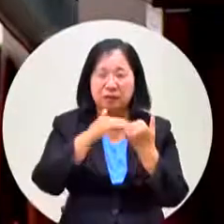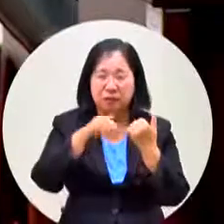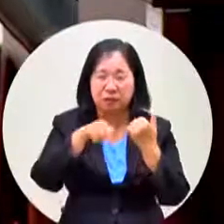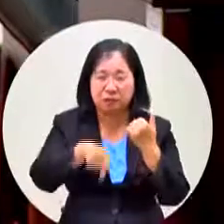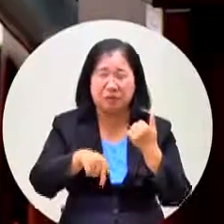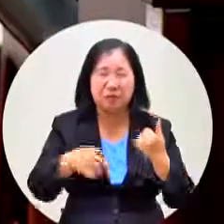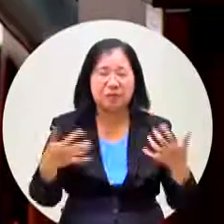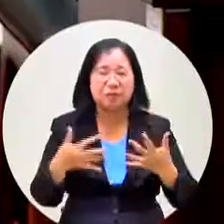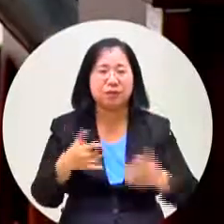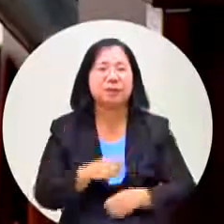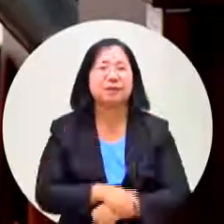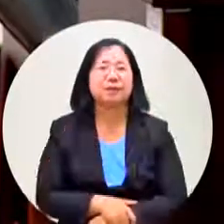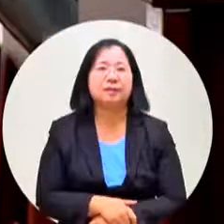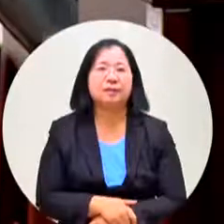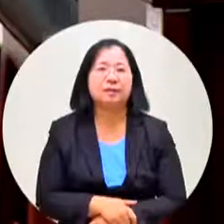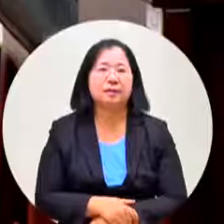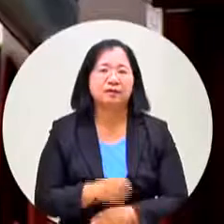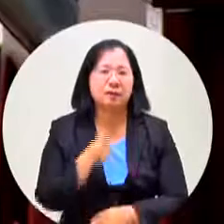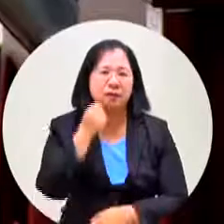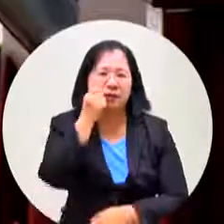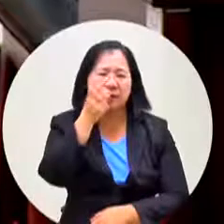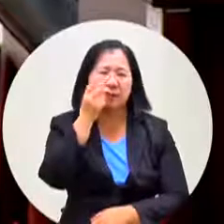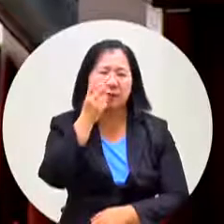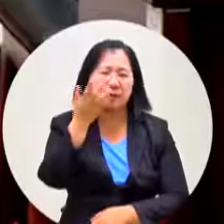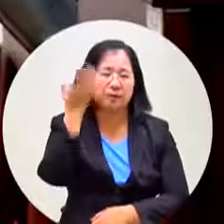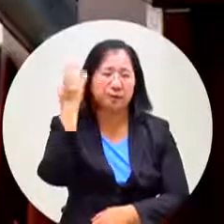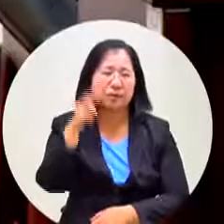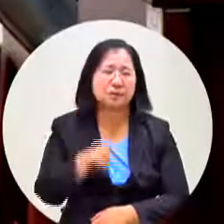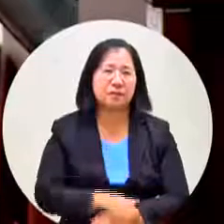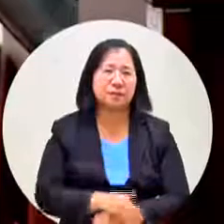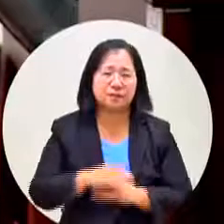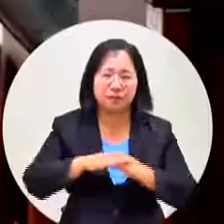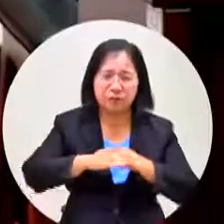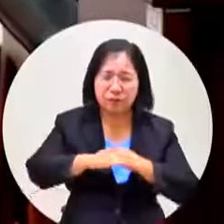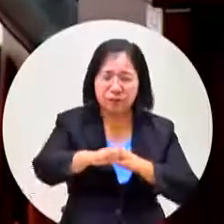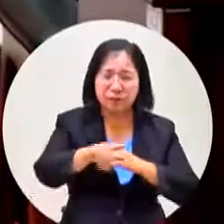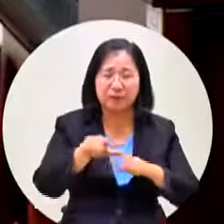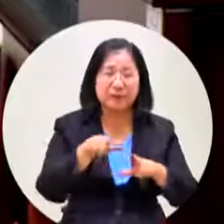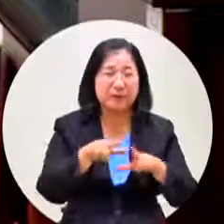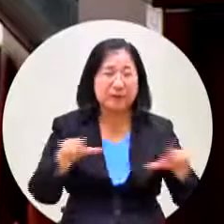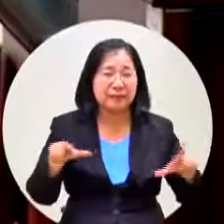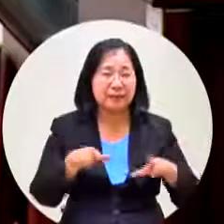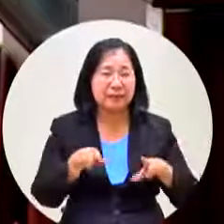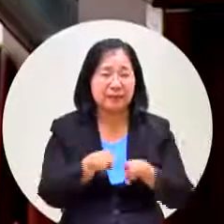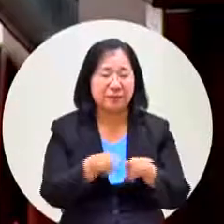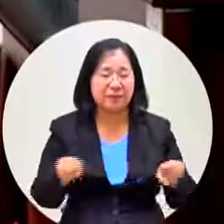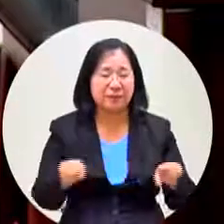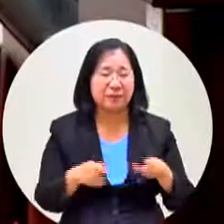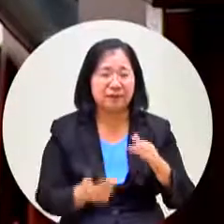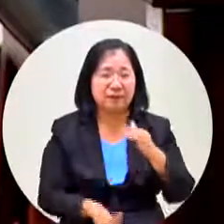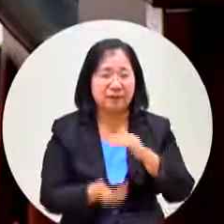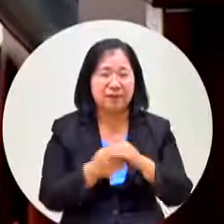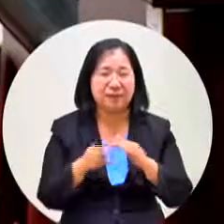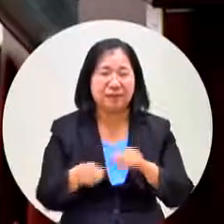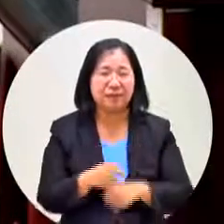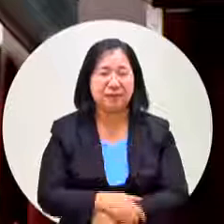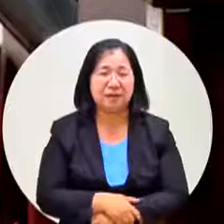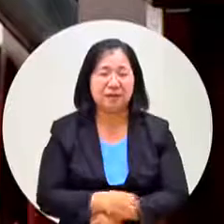无效，同款是伫拆啦吼！这第一件吼，第二件就是。一关新厝，吼、哦，